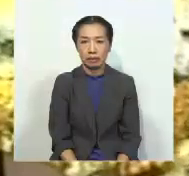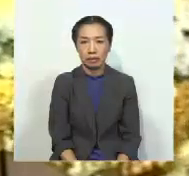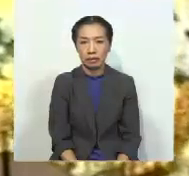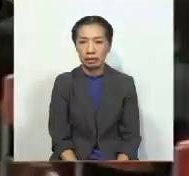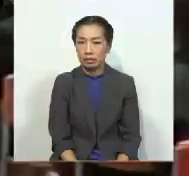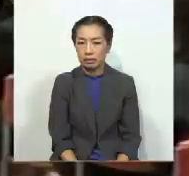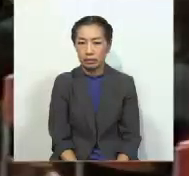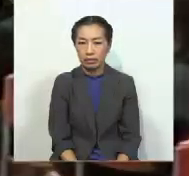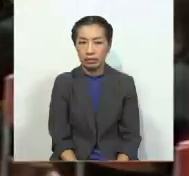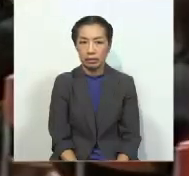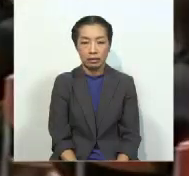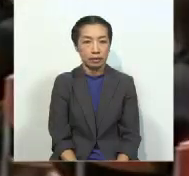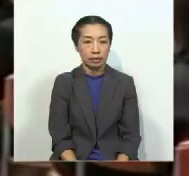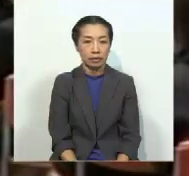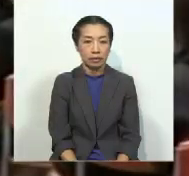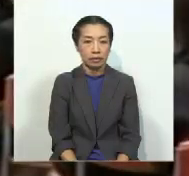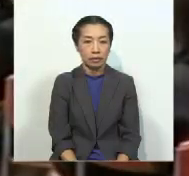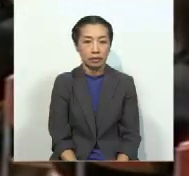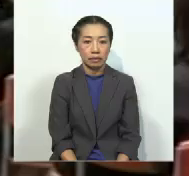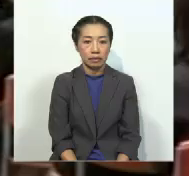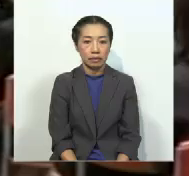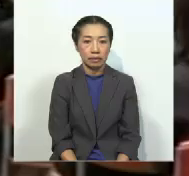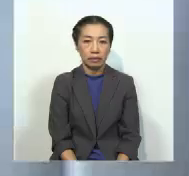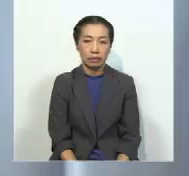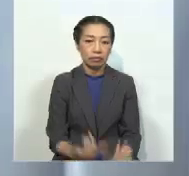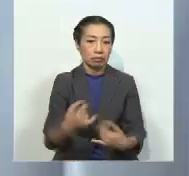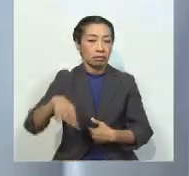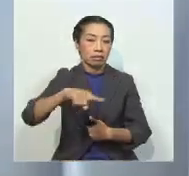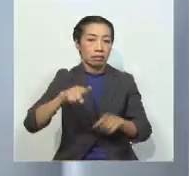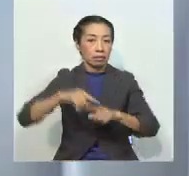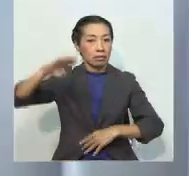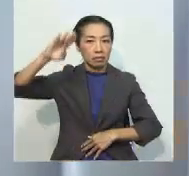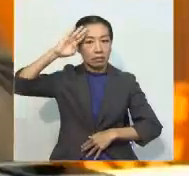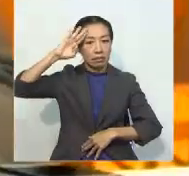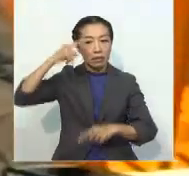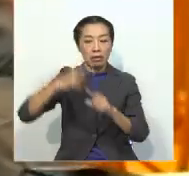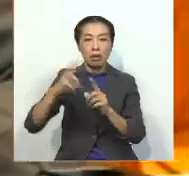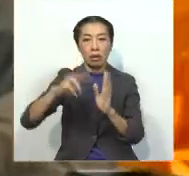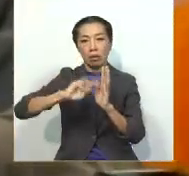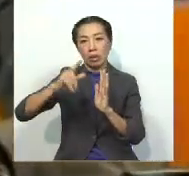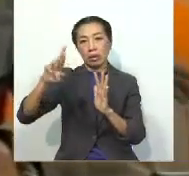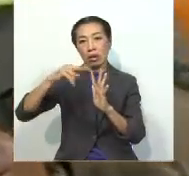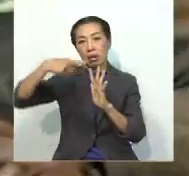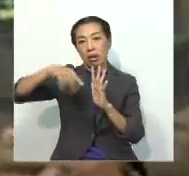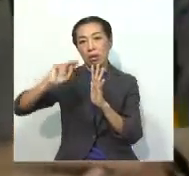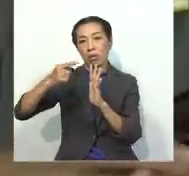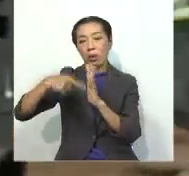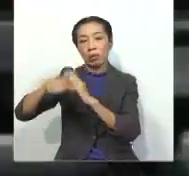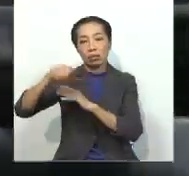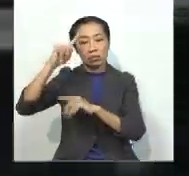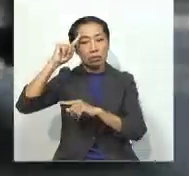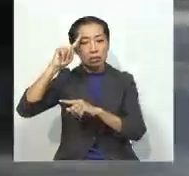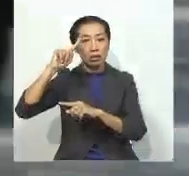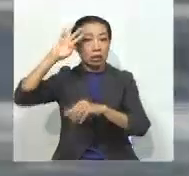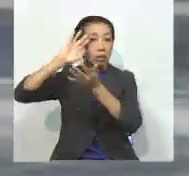นะครับมีศิษยานุศิษย์เจ้าภาพสวดพระพุทธมนต์ครูใหญ่และครูใหญ่พระเทพวิทยาคมตำรวจเอกวัชรพงษ์ชุยฉายผู้อำกับการสถานีตำรวจภูธรเวลุวัน